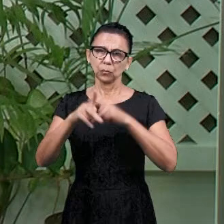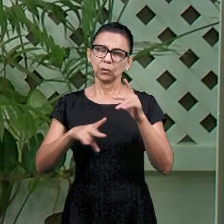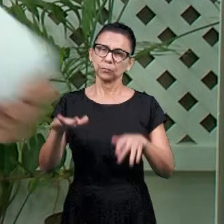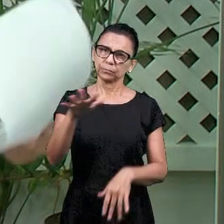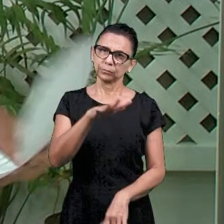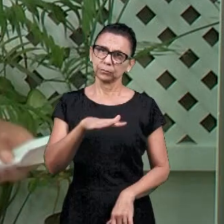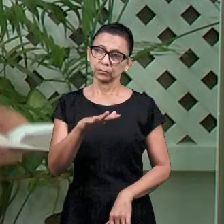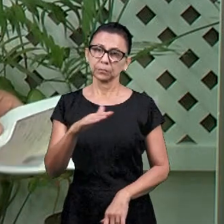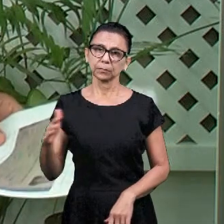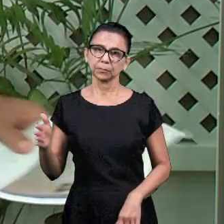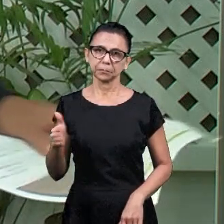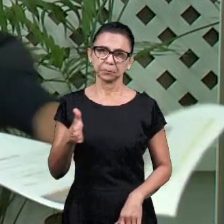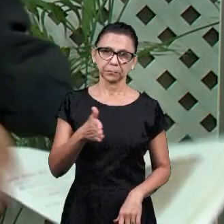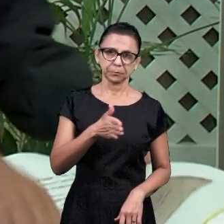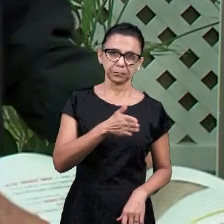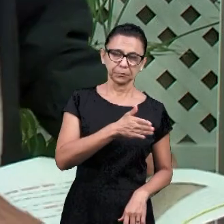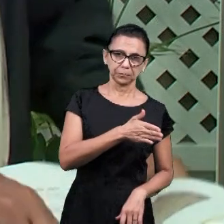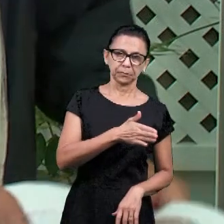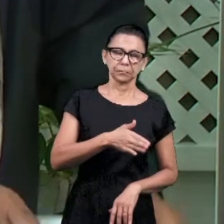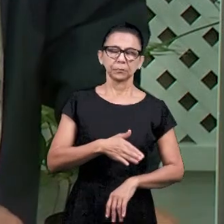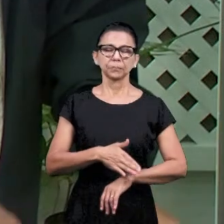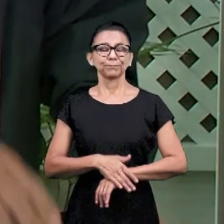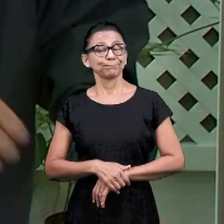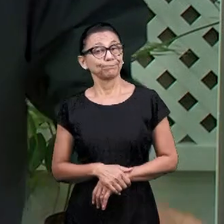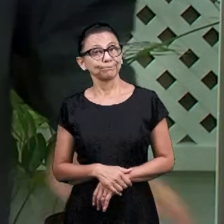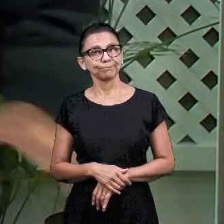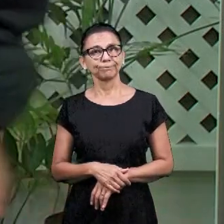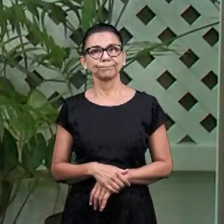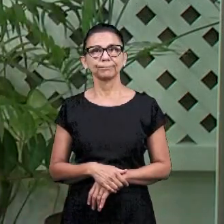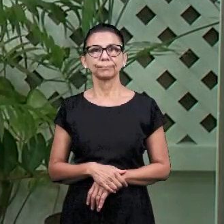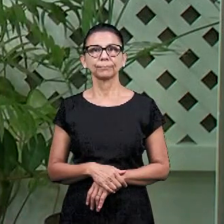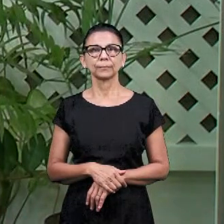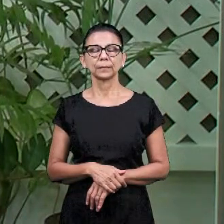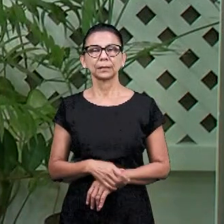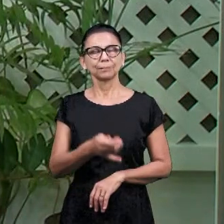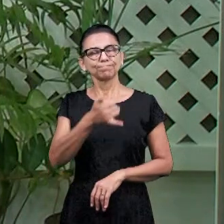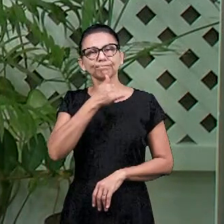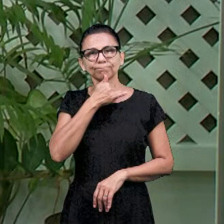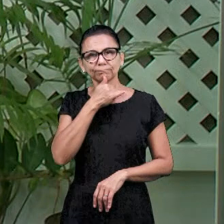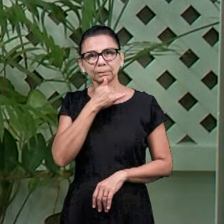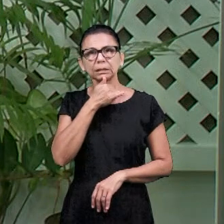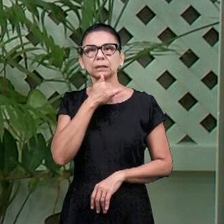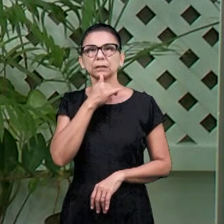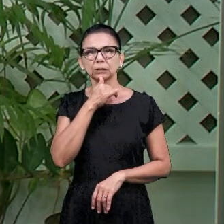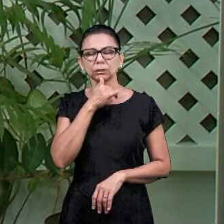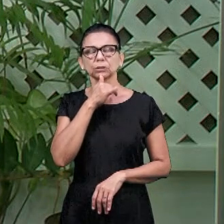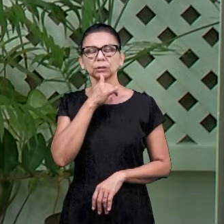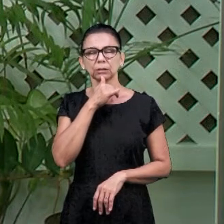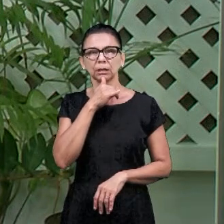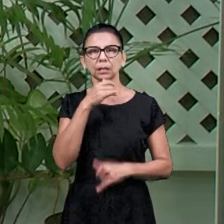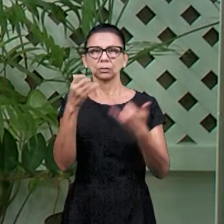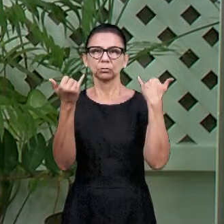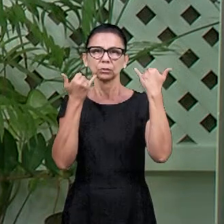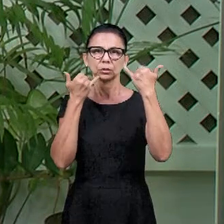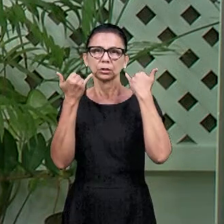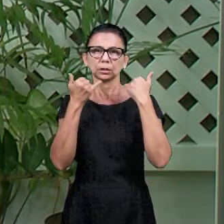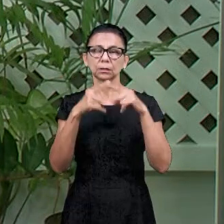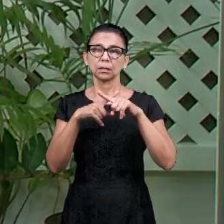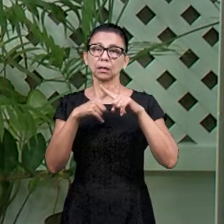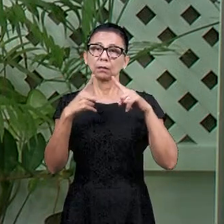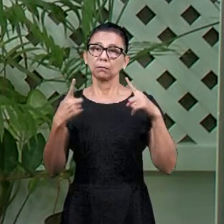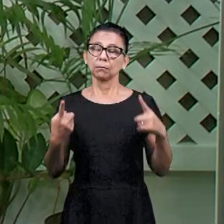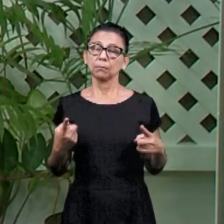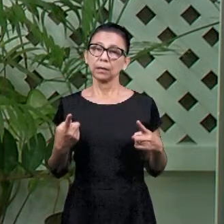nous et pour le peuple de manière générale. Ainsi, nous avons cette parole qui n'est pas très bonne,